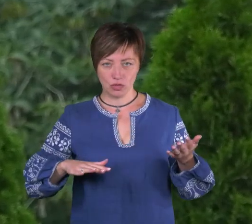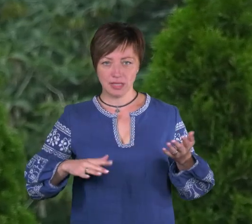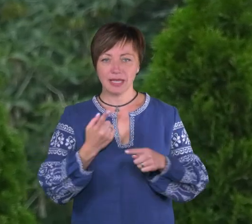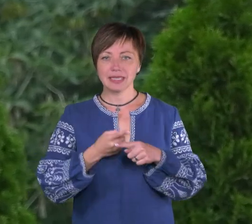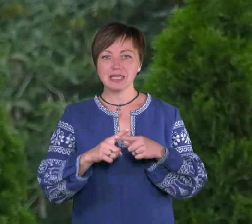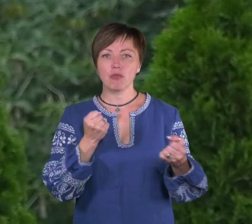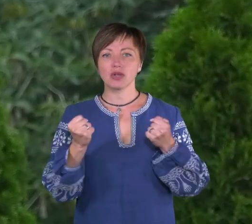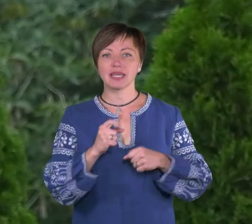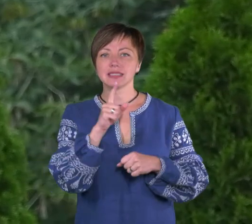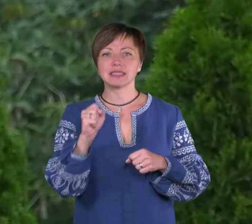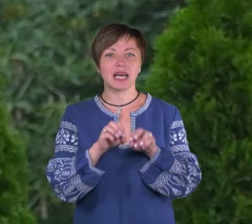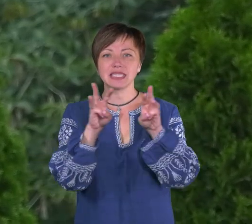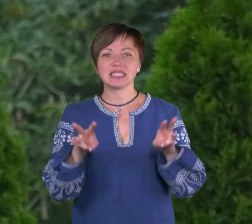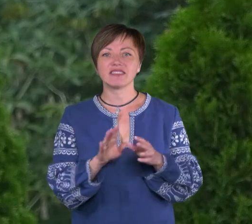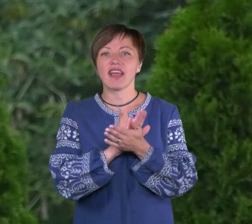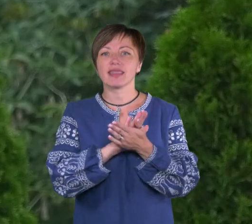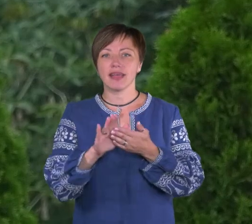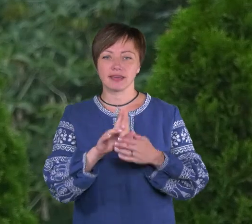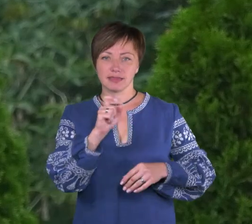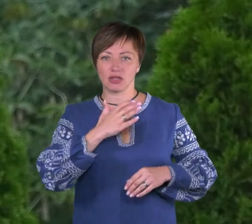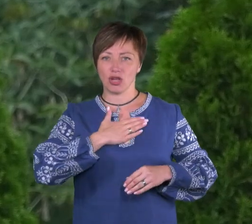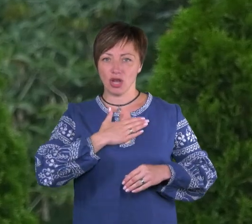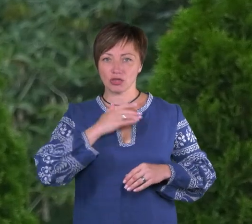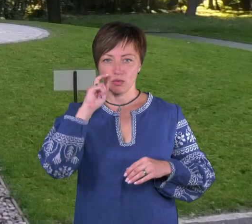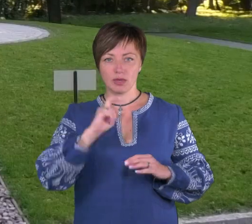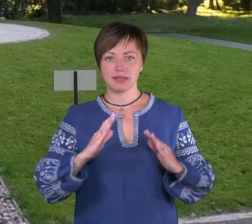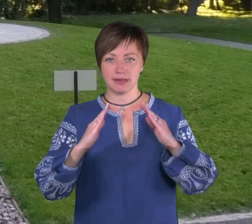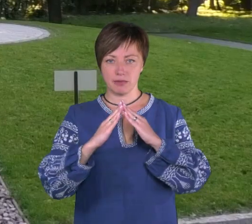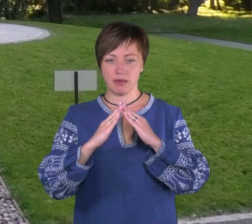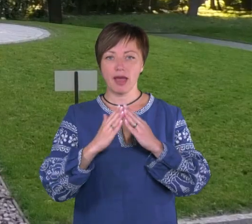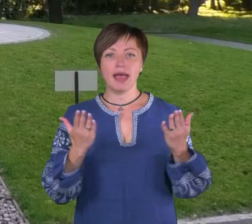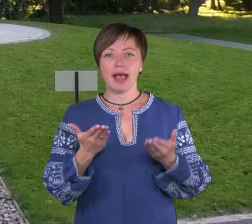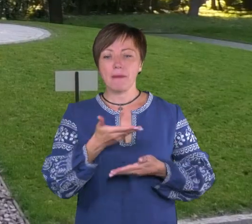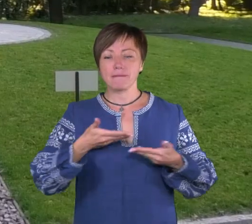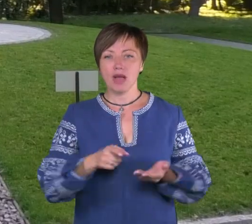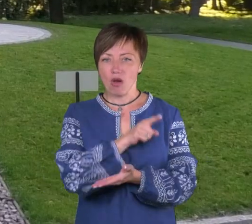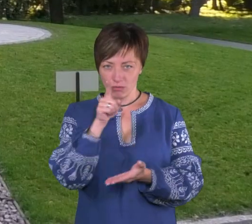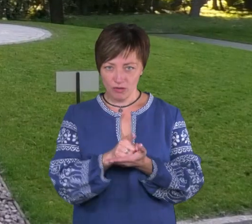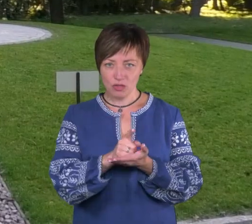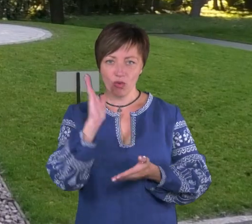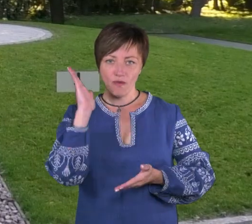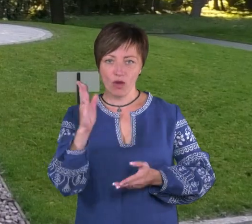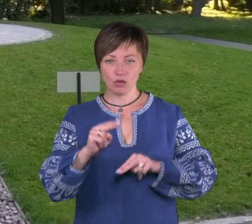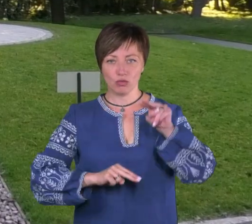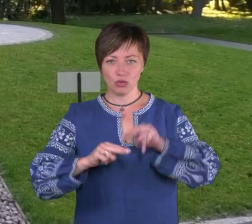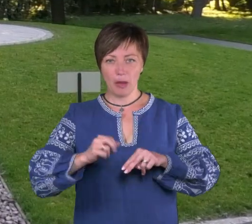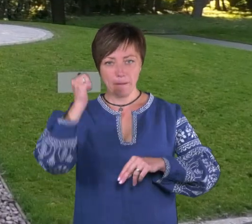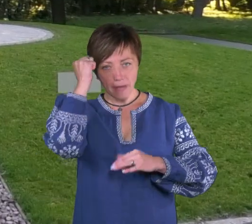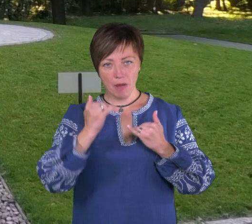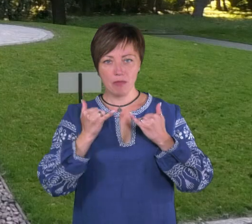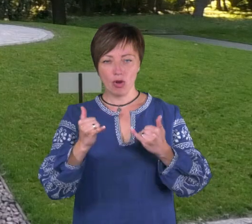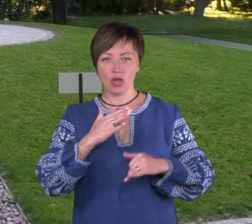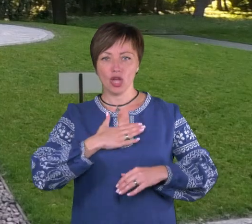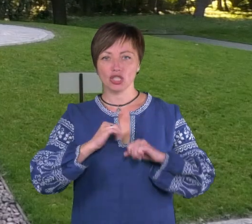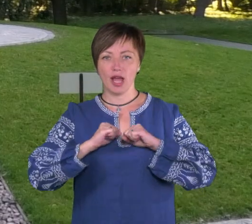Ця боротьба за святе, за наш український дім, який ми обов'язково збудуємо в пам'ять про наших